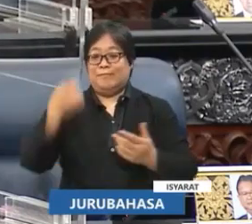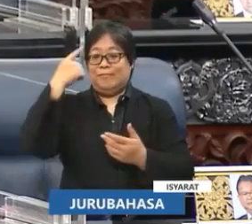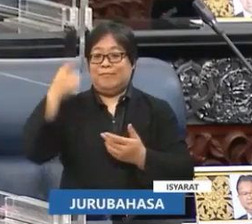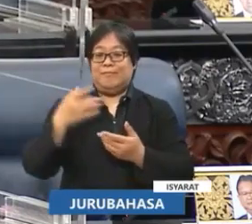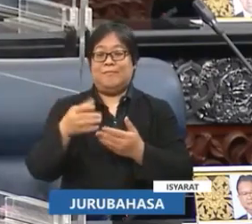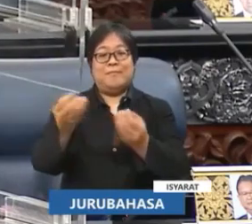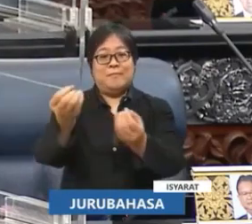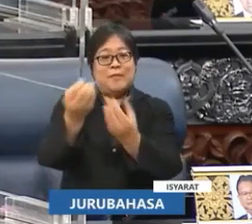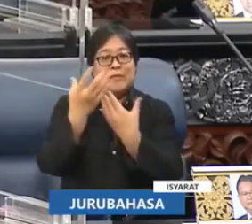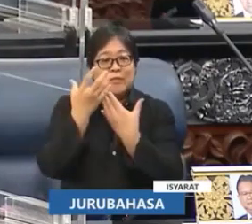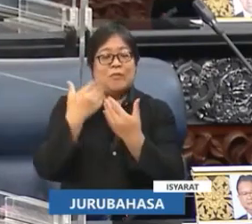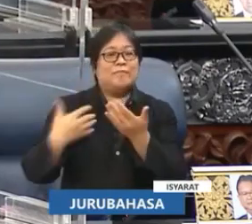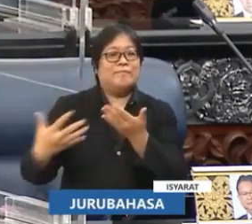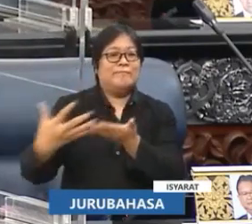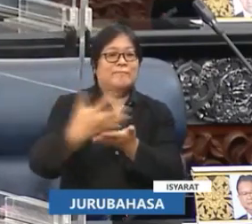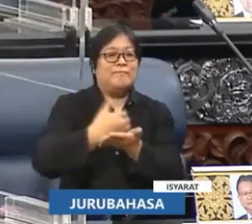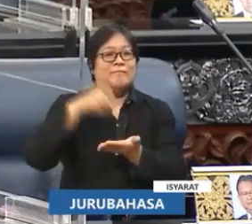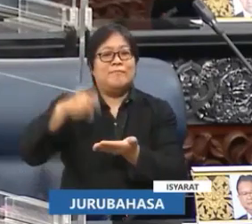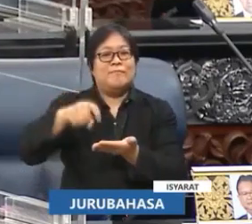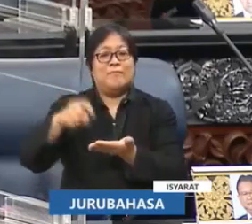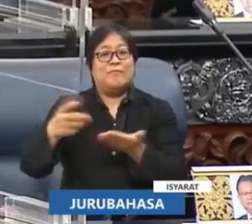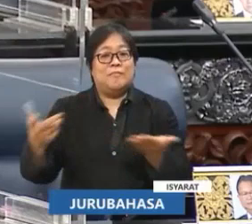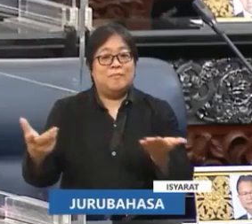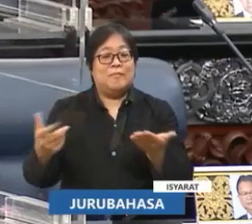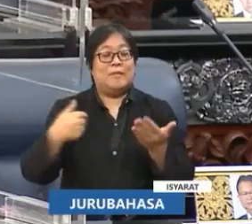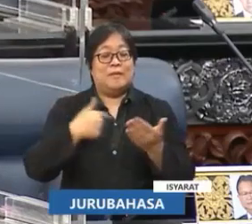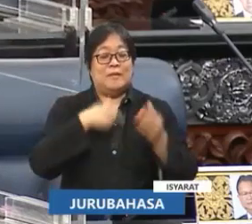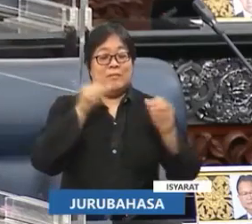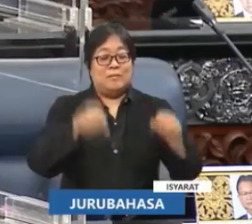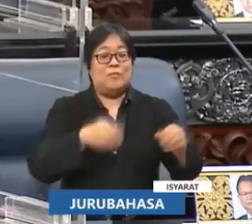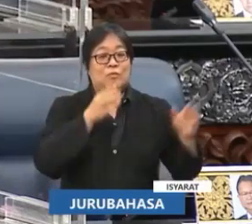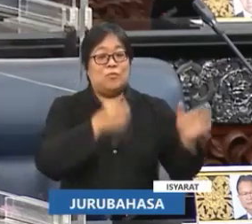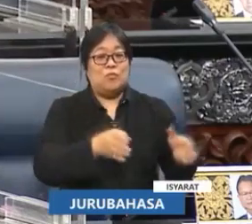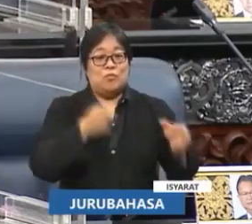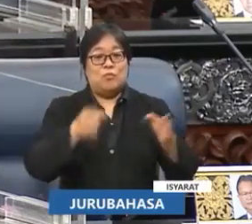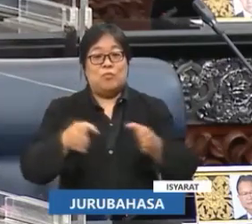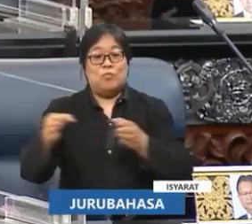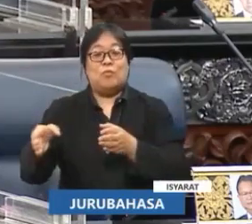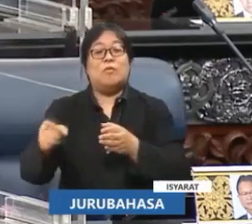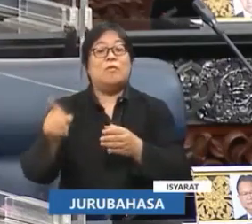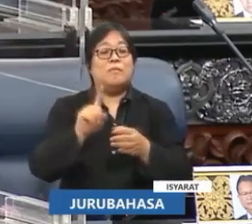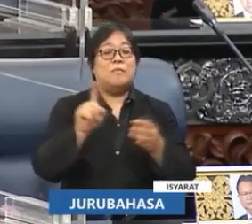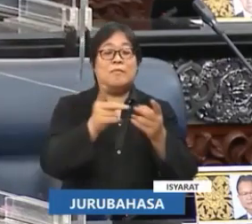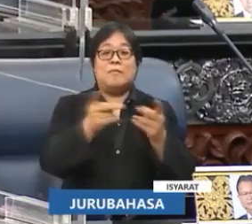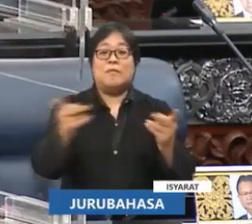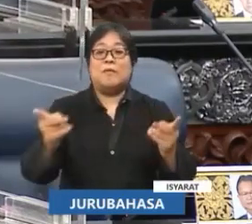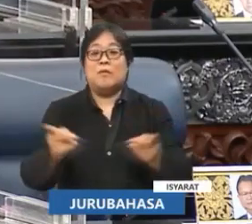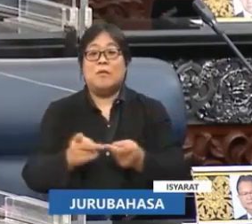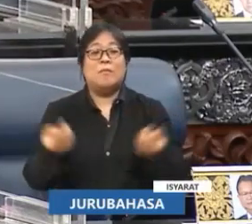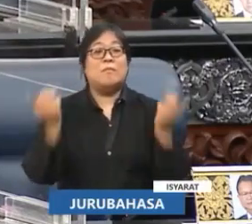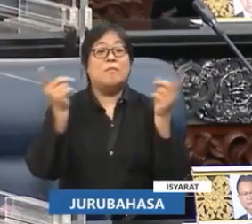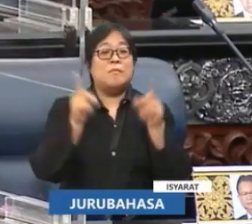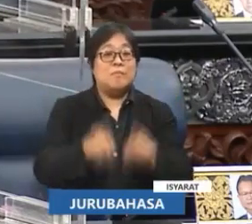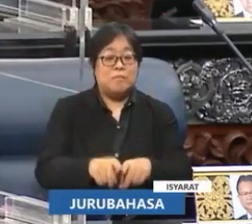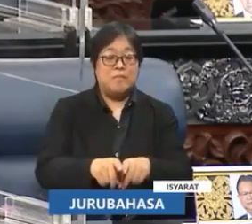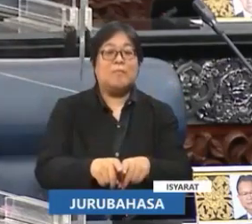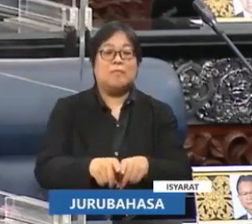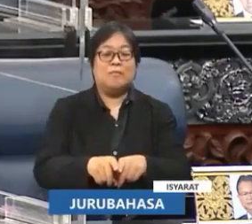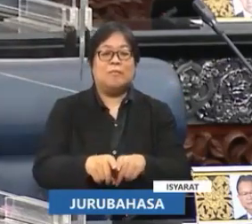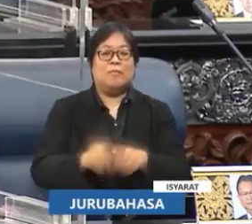mendapat maklumat daripada pengguna-pengguna supaya tindakan susulan dapat dilakukan bagi kawasan-kawasan yang mengalami